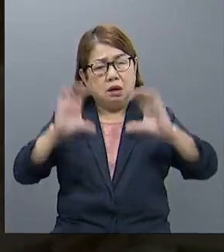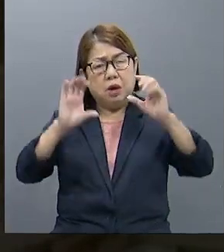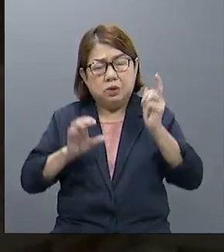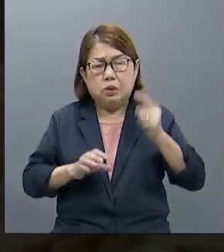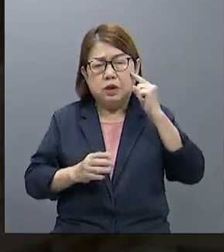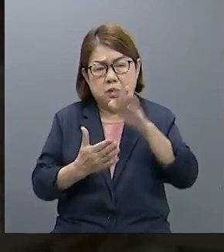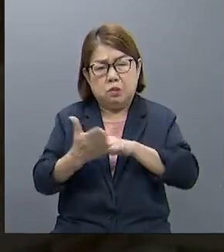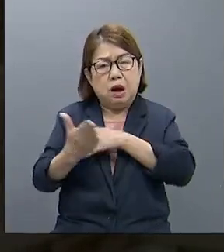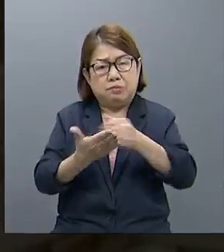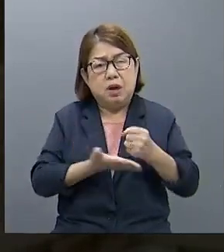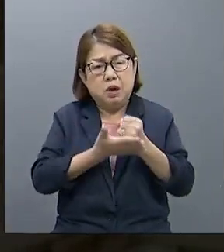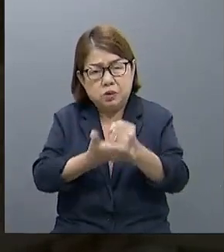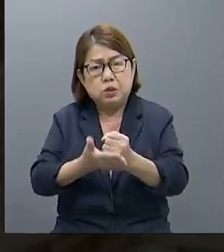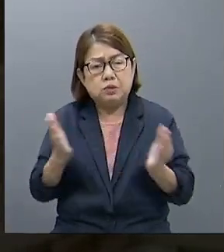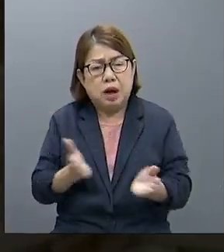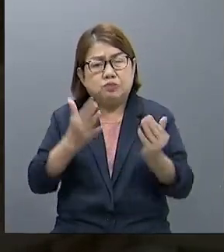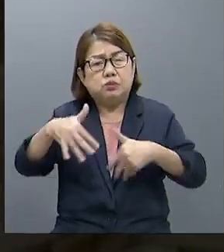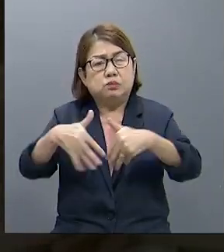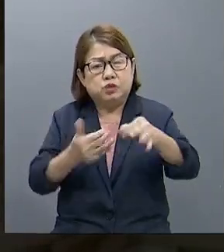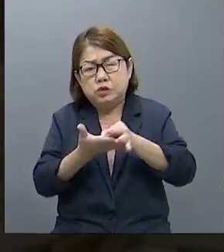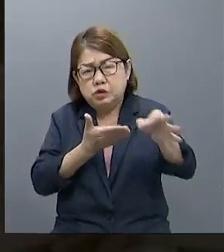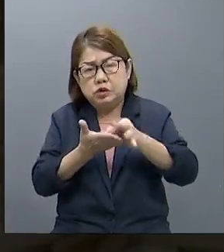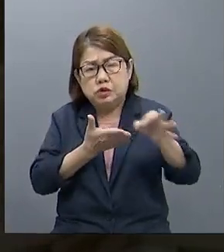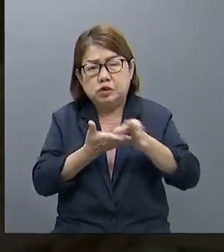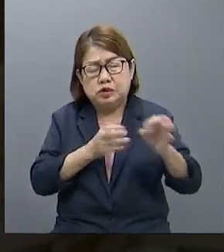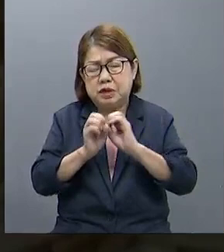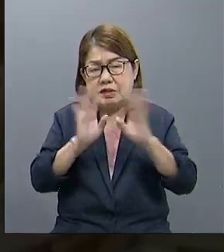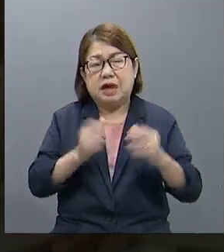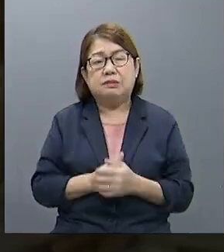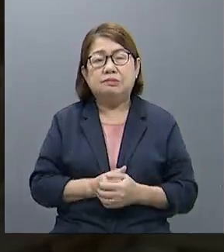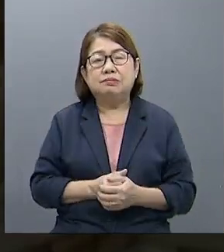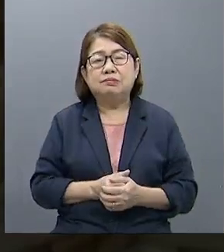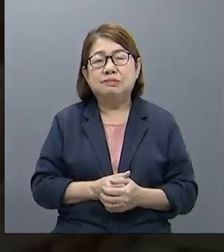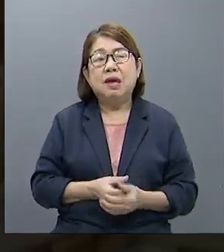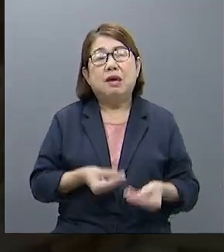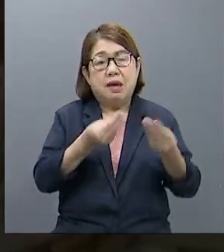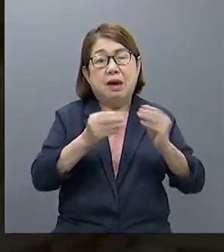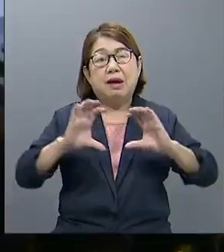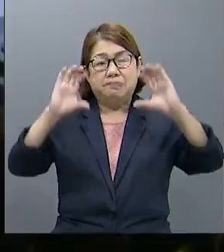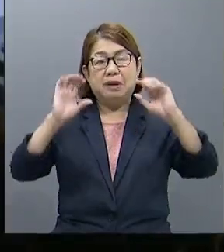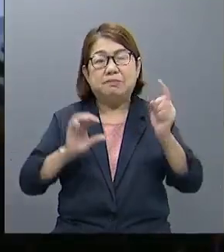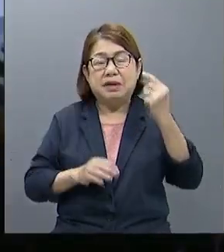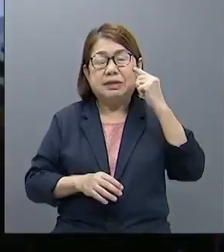มากระตุ้นกำลังซื้อที่ตรงจุดแล้วก็ชัดเจนนะคะและนี่ก็ถือเป็นความท้าทายของรัฐบาลชุดใหม่ด้วยค่ะ